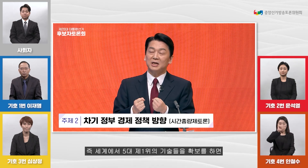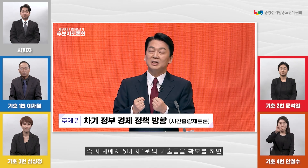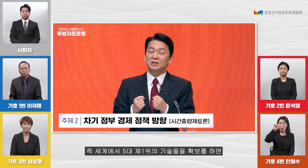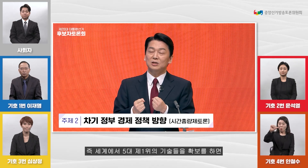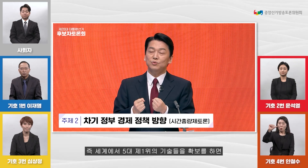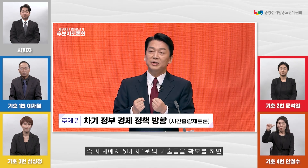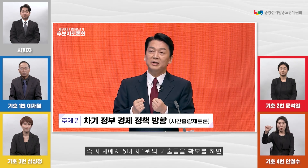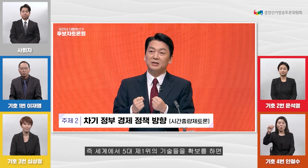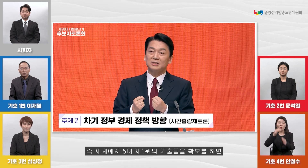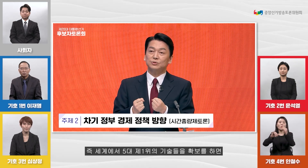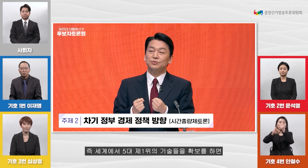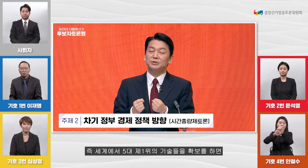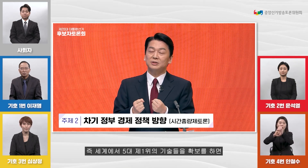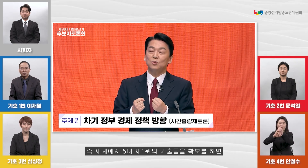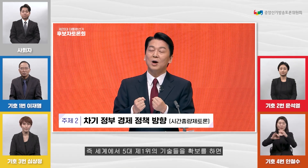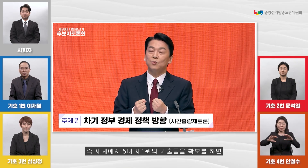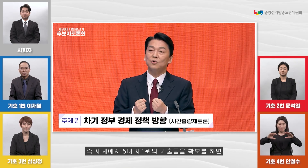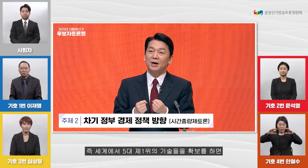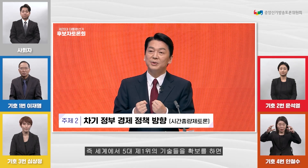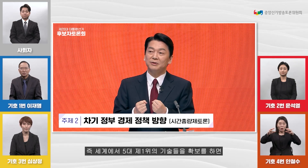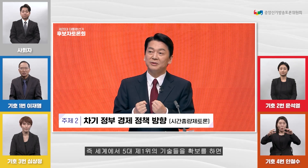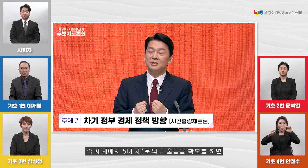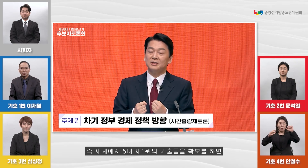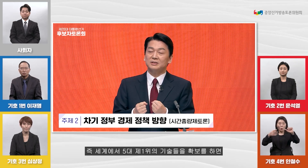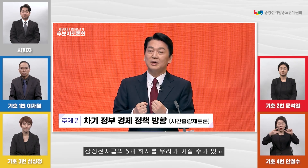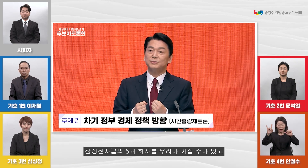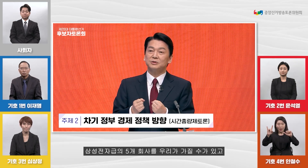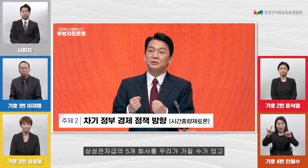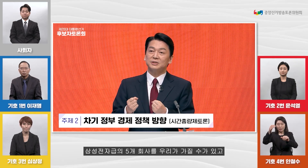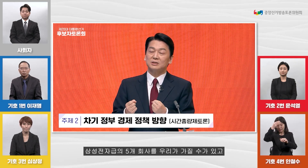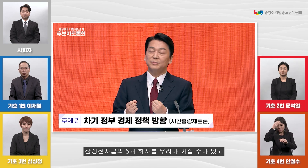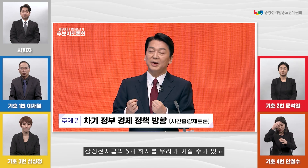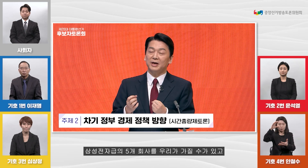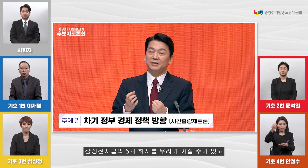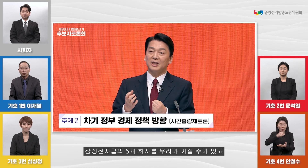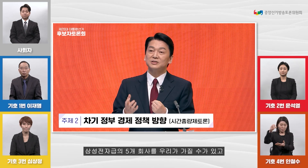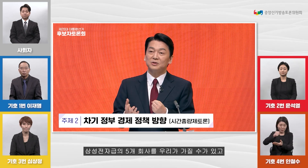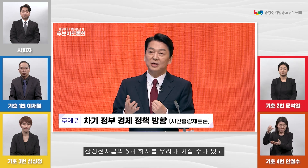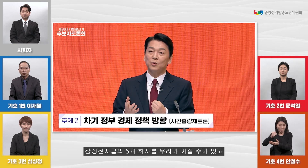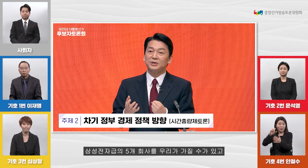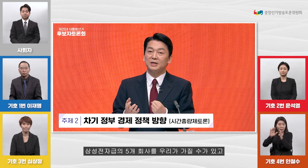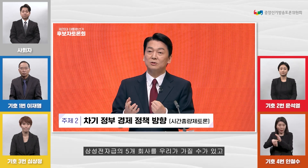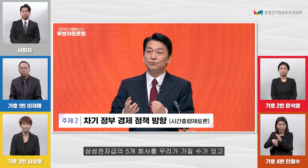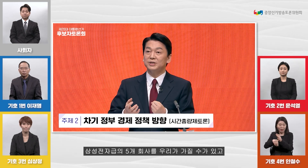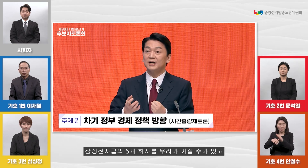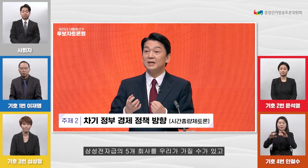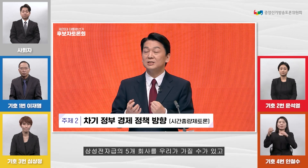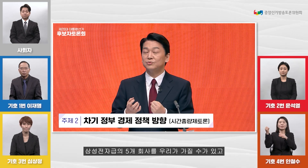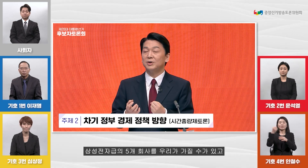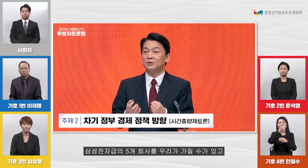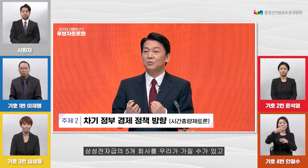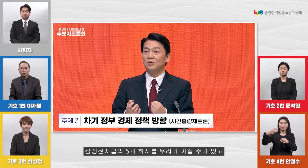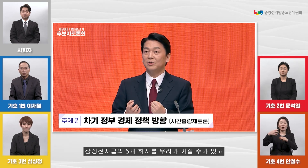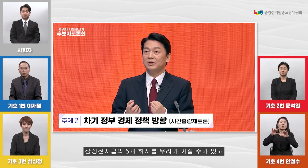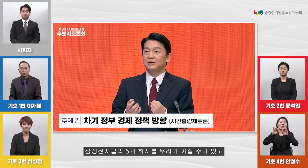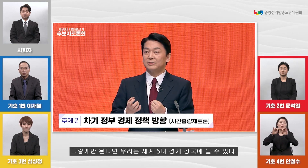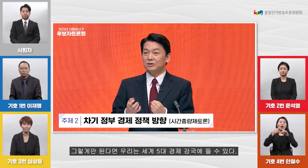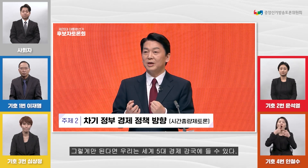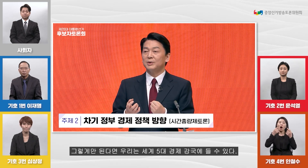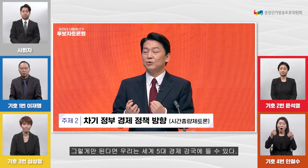5대 제1위의 기술들을 확보를 하면 삼성전자급의 5개의 회사를 우리가 가질 수가